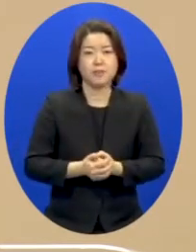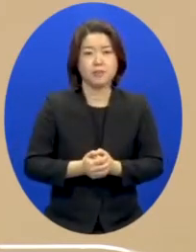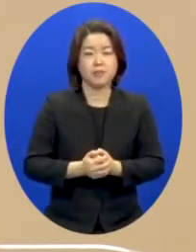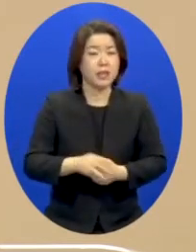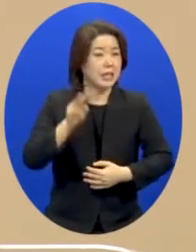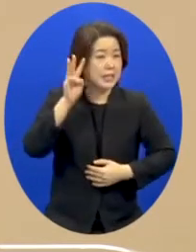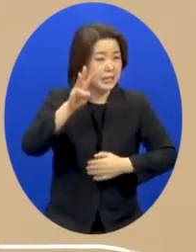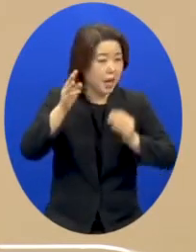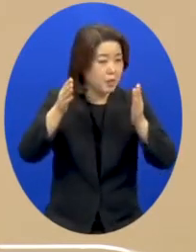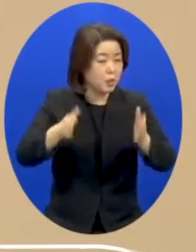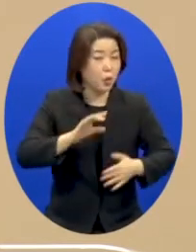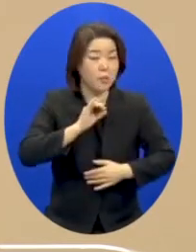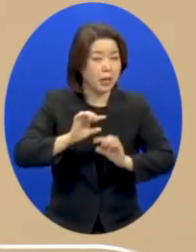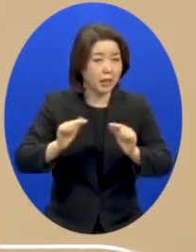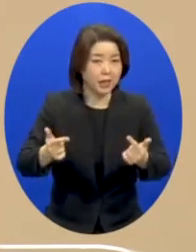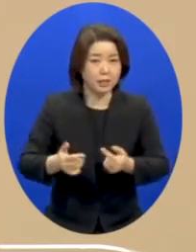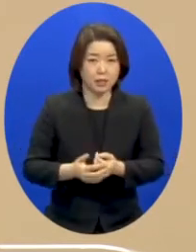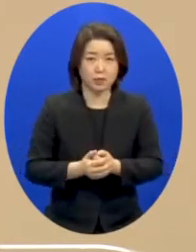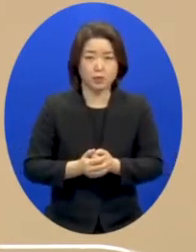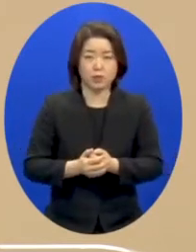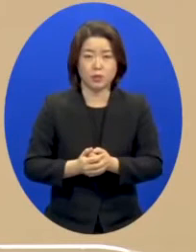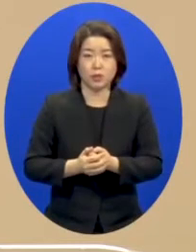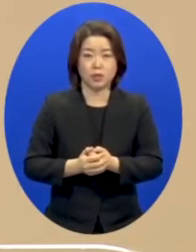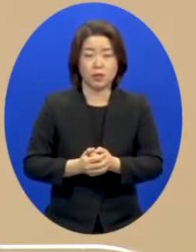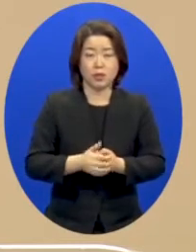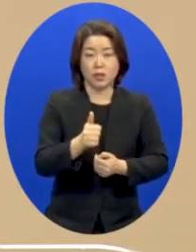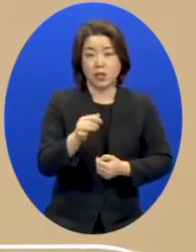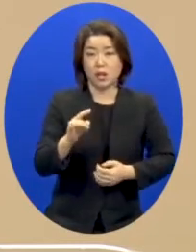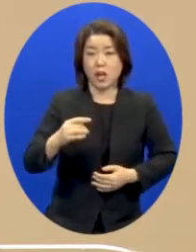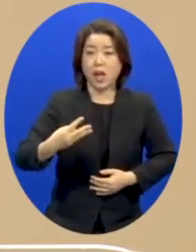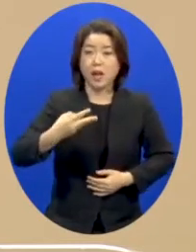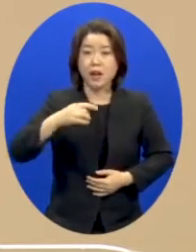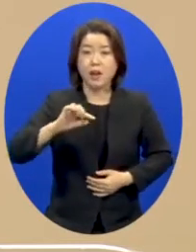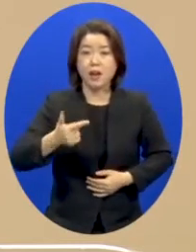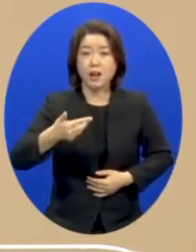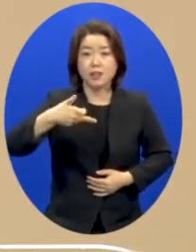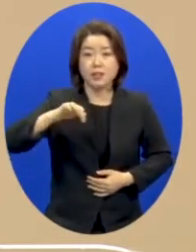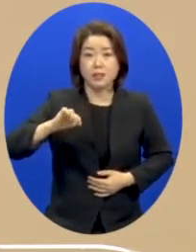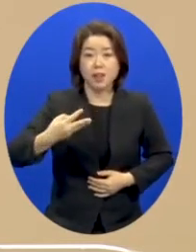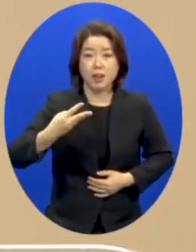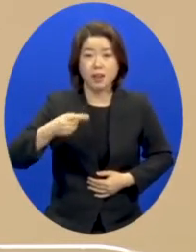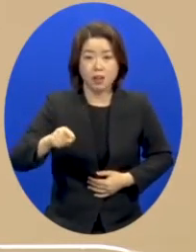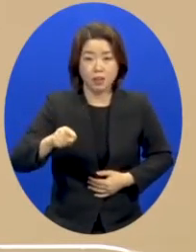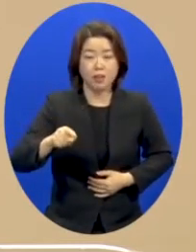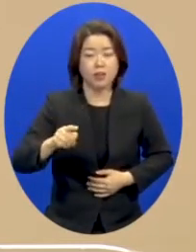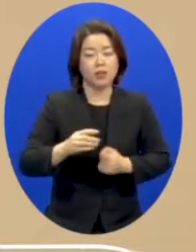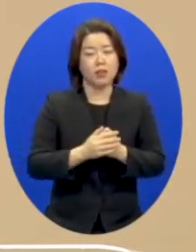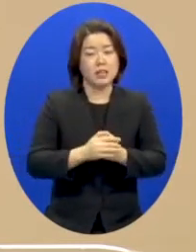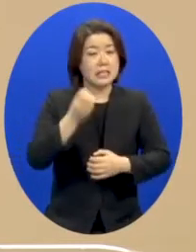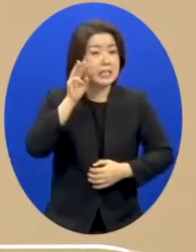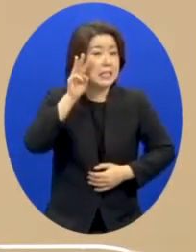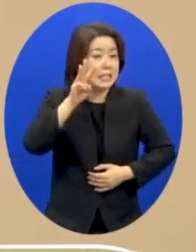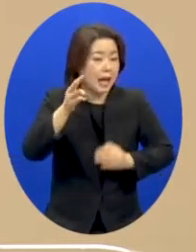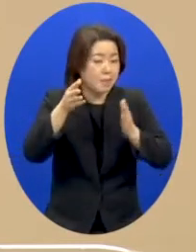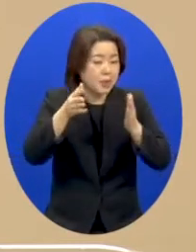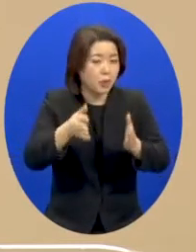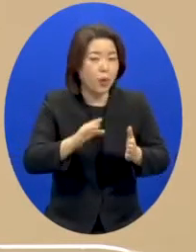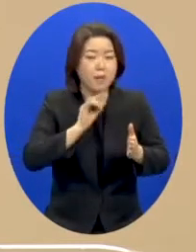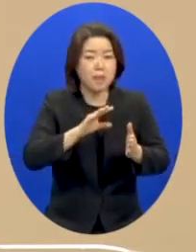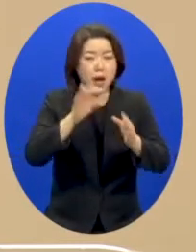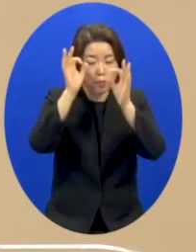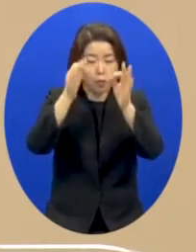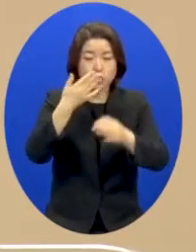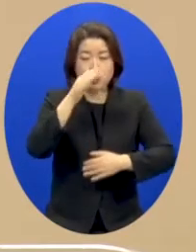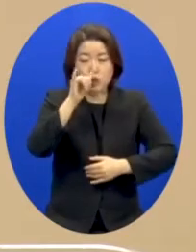3일 동안만 아니잖아요. 헬렌 켈러는 3일만 볼 수 있어도 그게 감사하다고 했는데 우리는